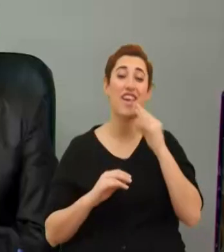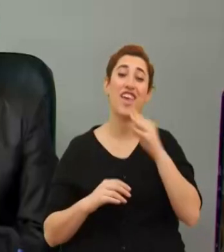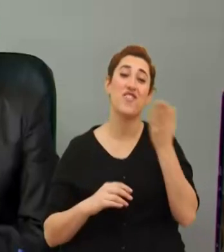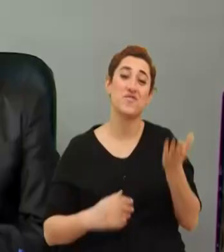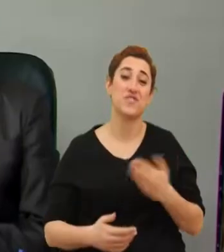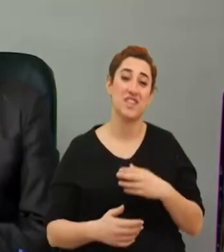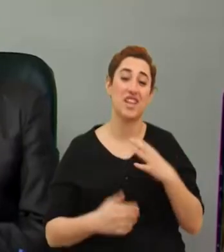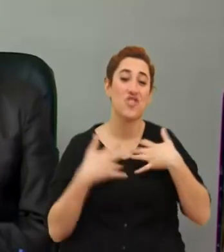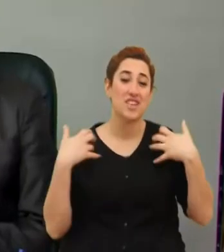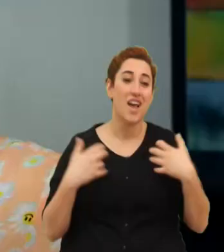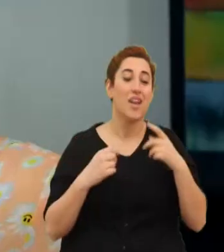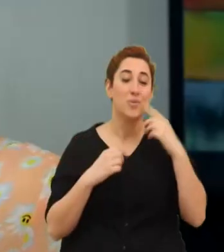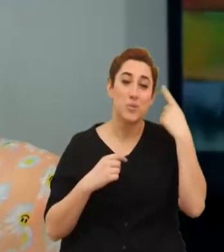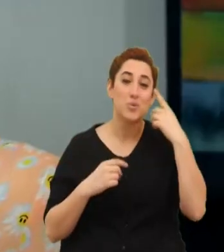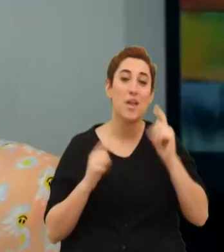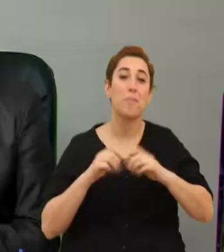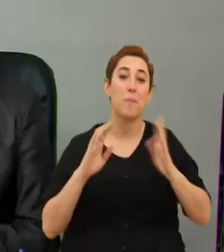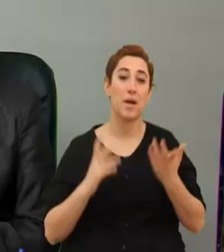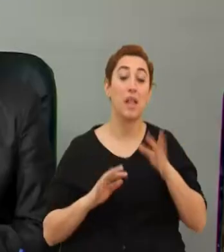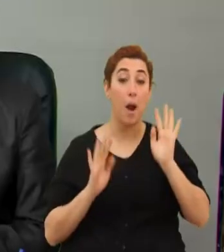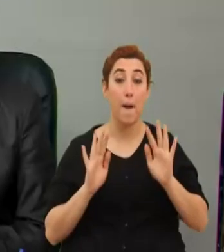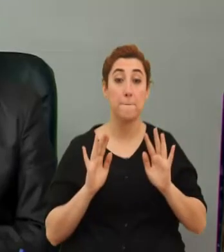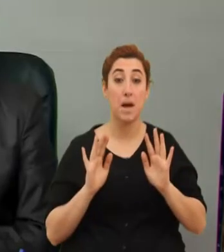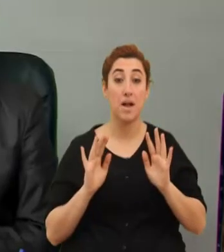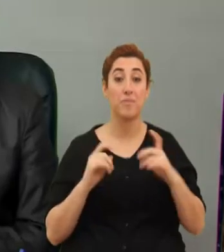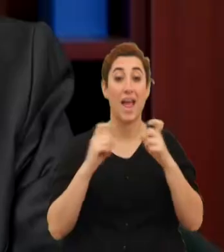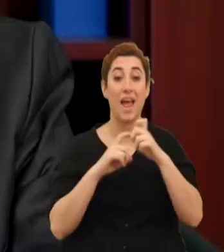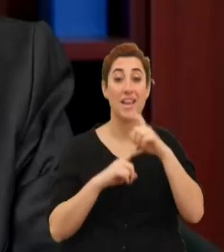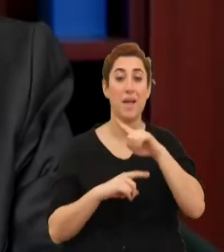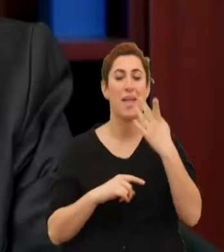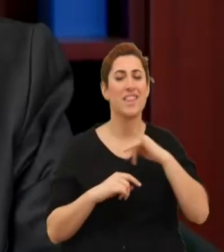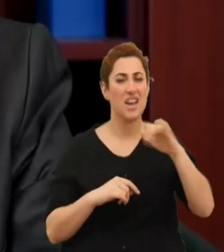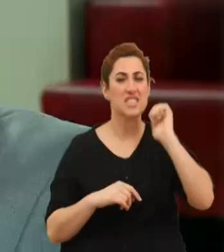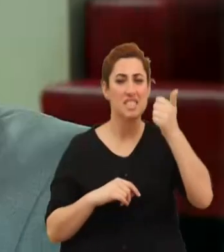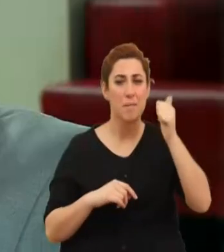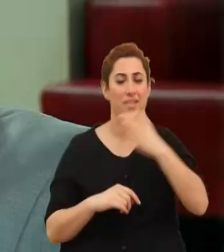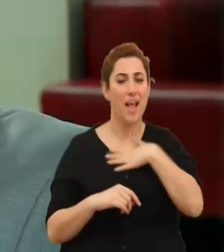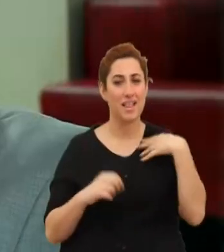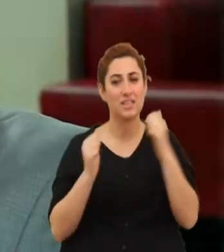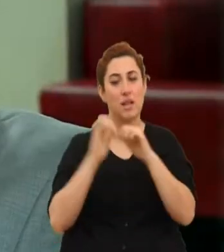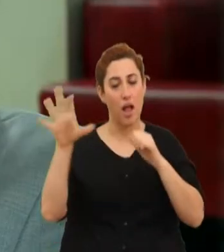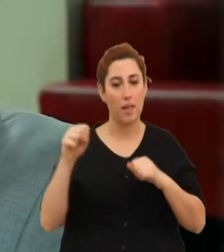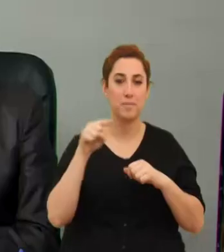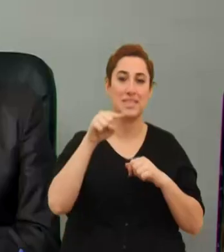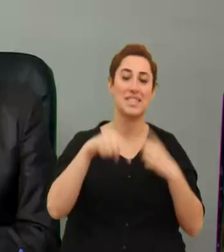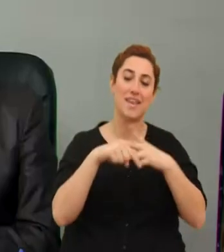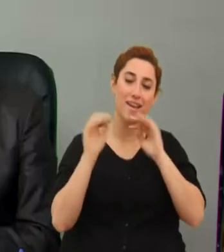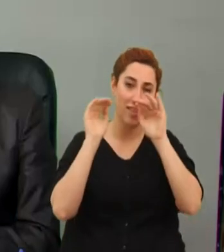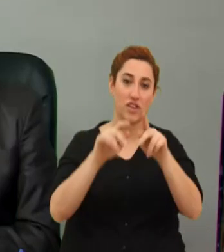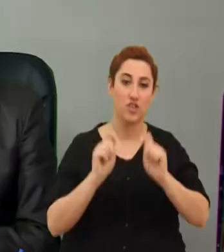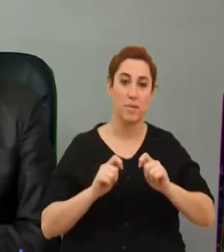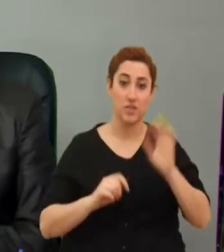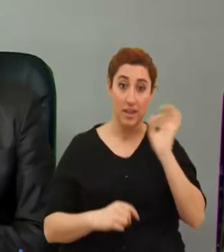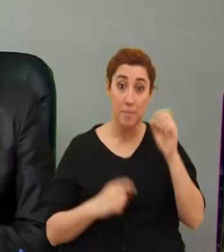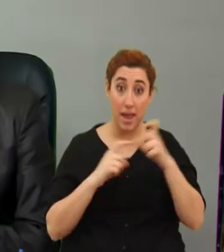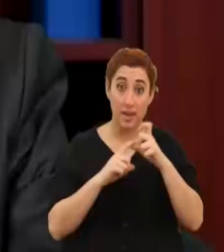gençler... Cesaret toplayamadılar bir türlü. Ama Erdem en yakın zamanda annesini de alıp size ziyarete